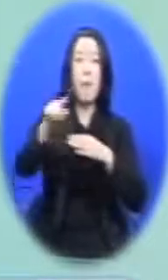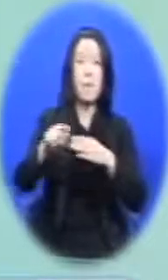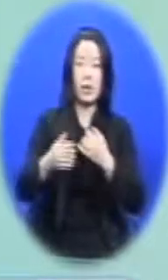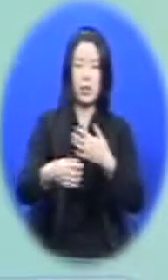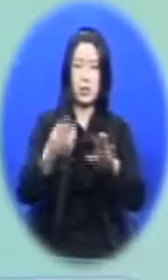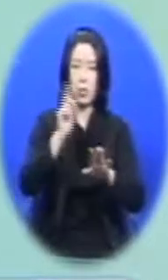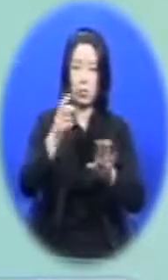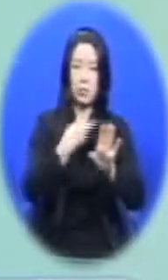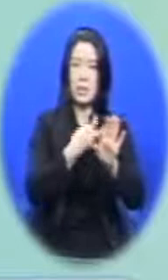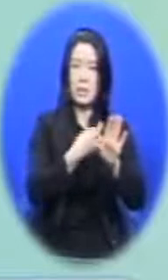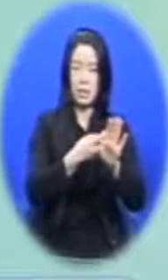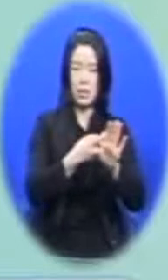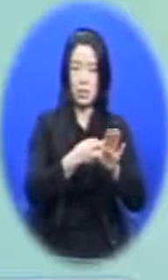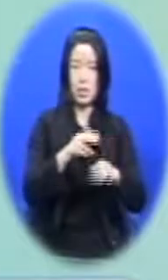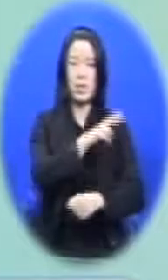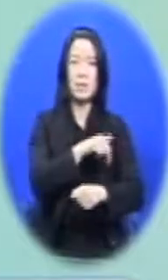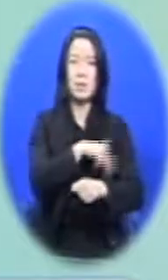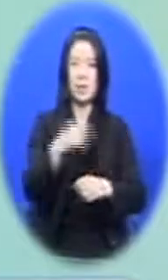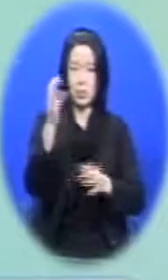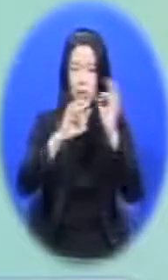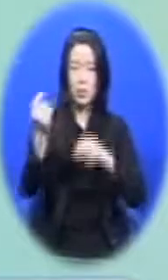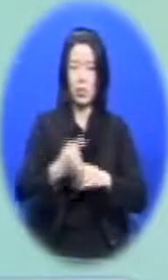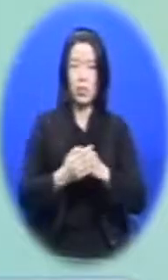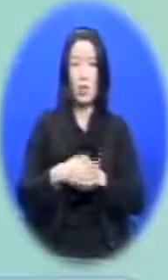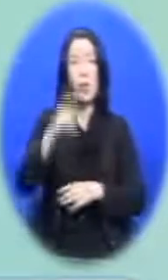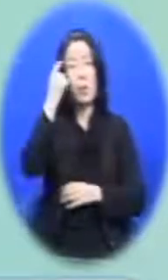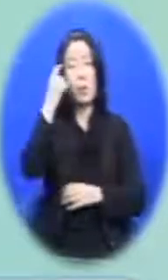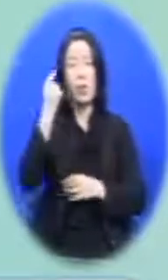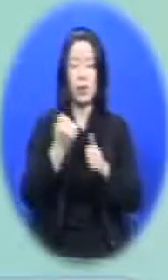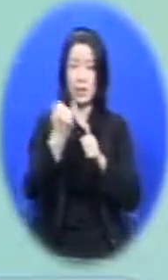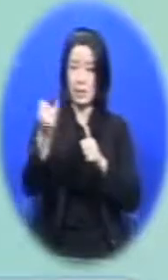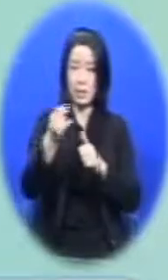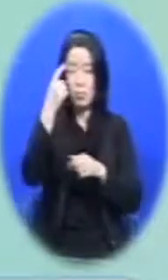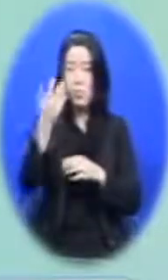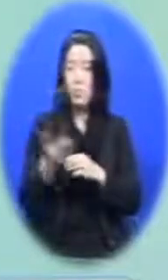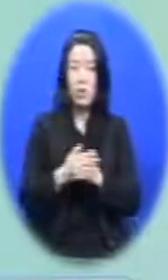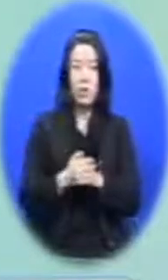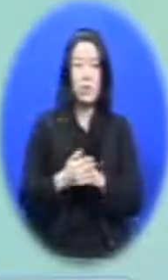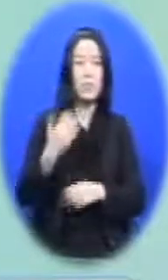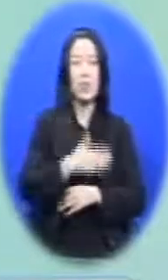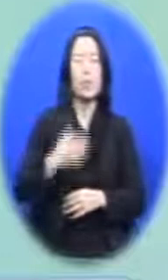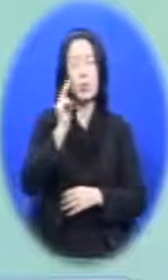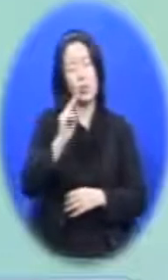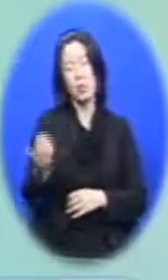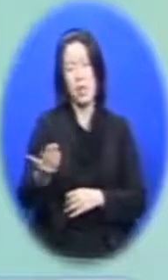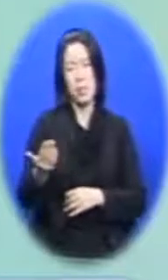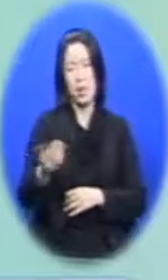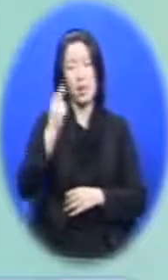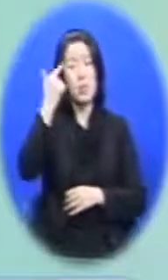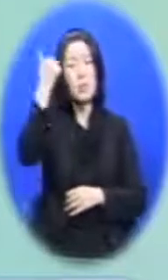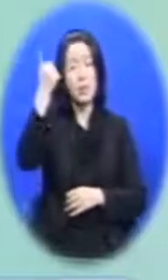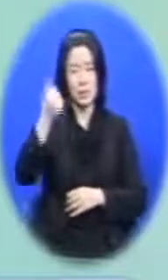집사님이 똑똑똑 문을 두드리더래요. 왜 그러시냐고 사모님이 나가보니까 몸이 너무 아파서